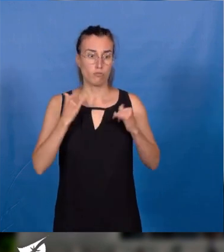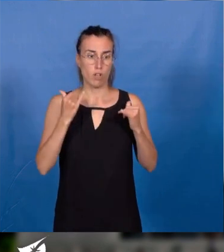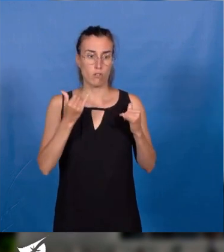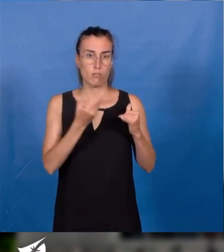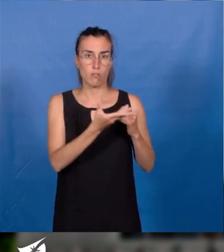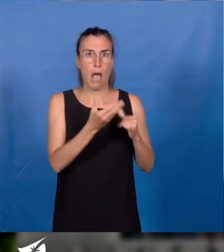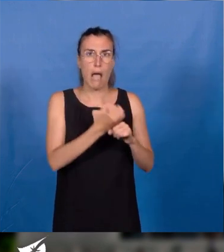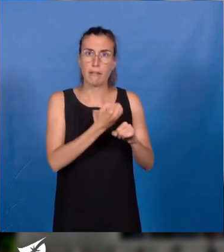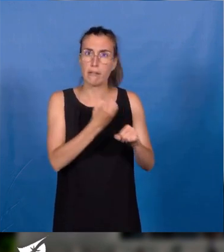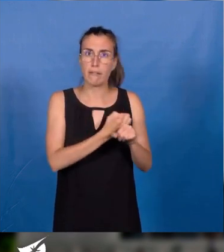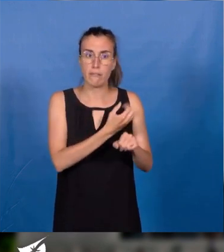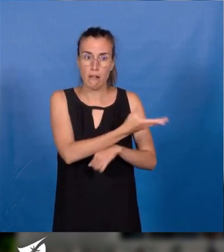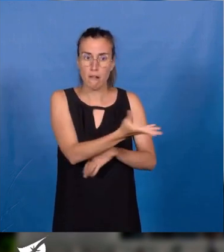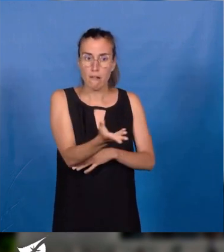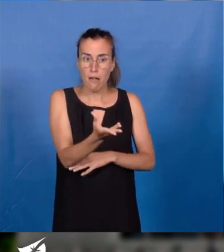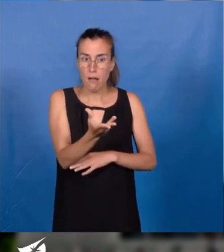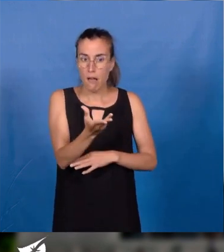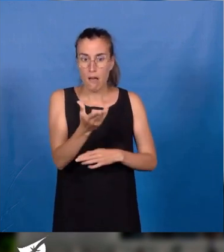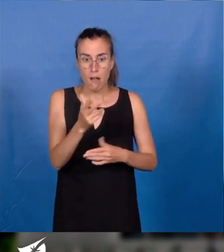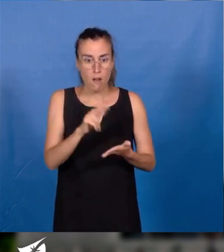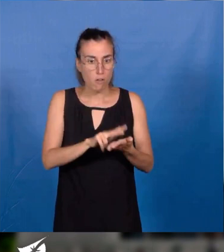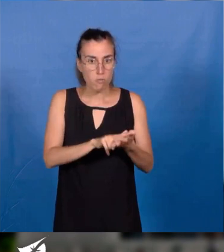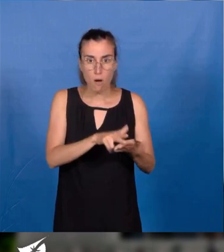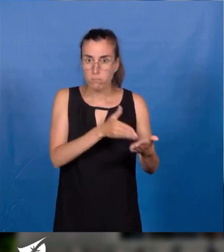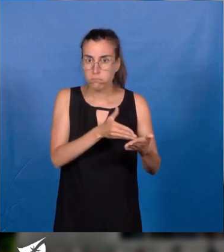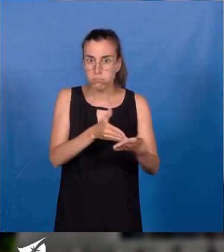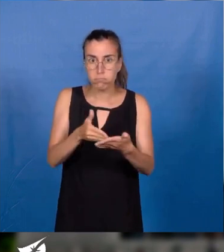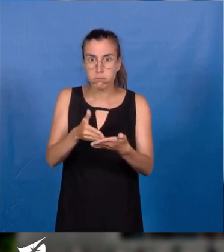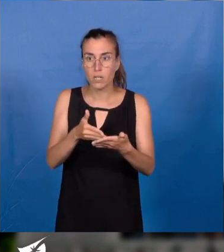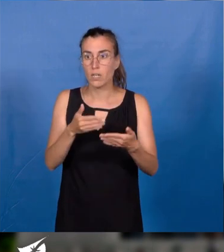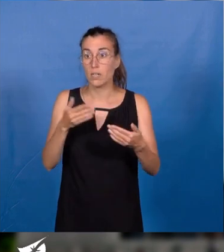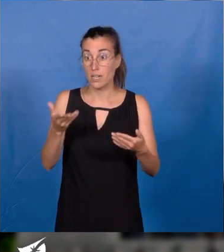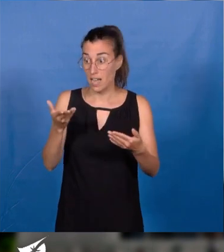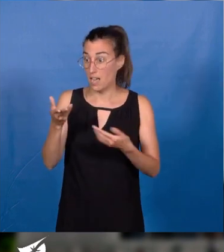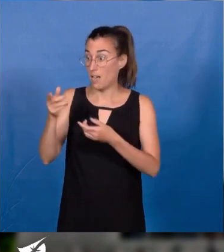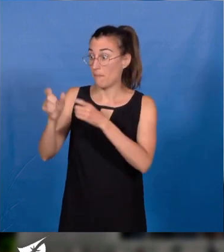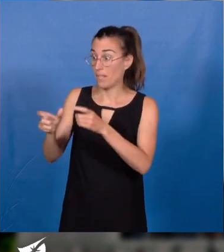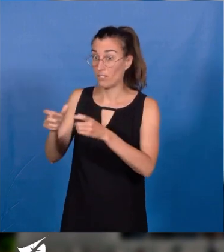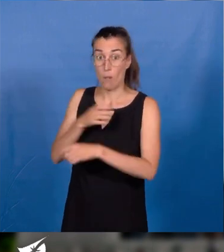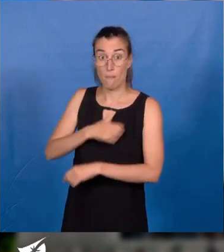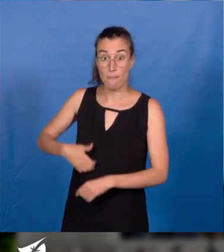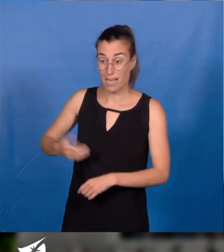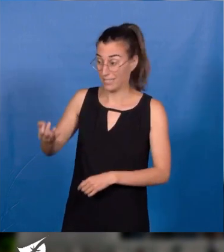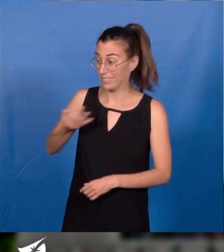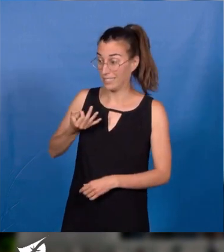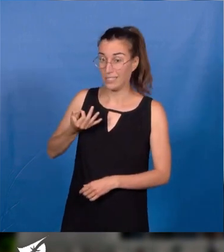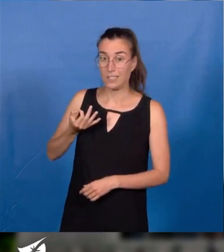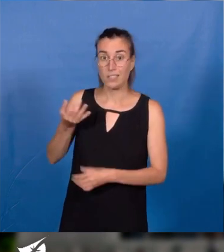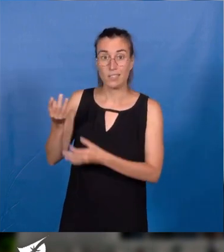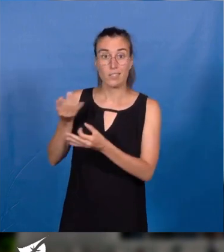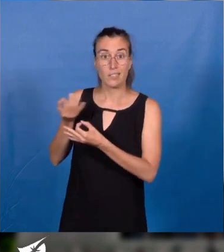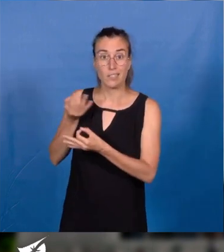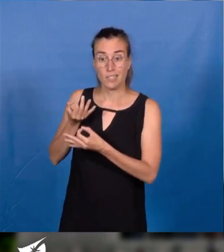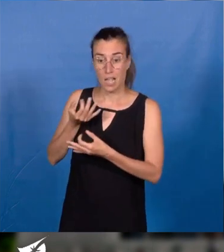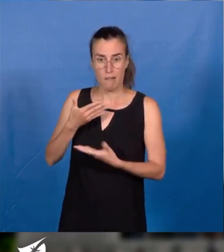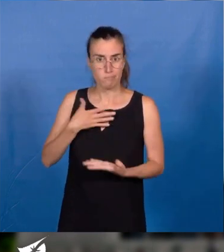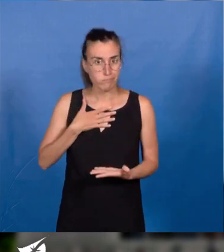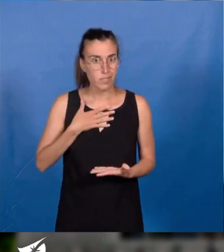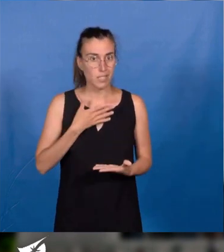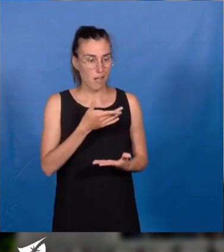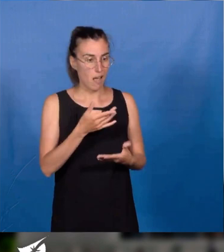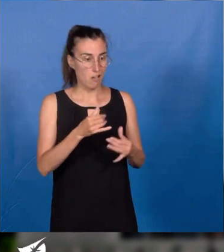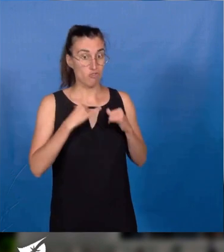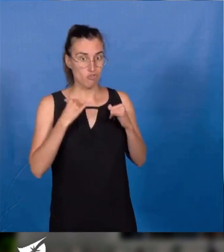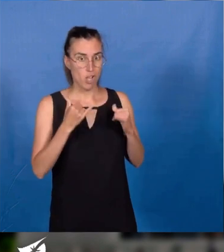du logement. J'entends des témoignages des maires de la métropole me dire « il y a sur ma commune des jeunes actifs qui vivent dans